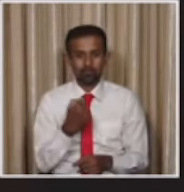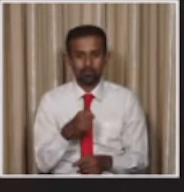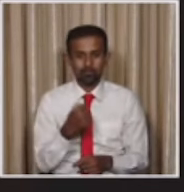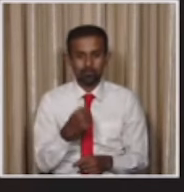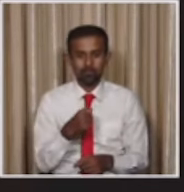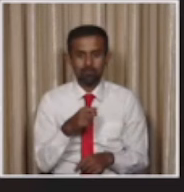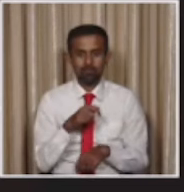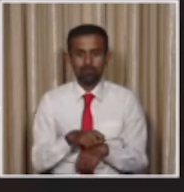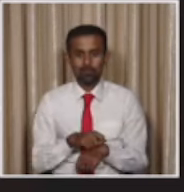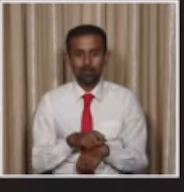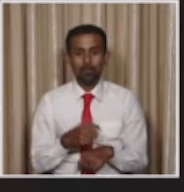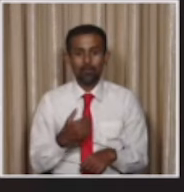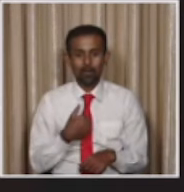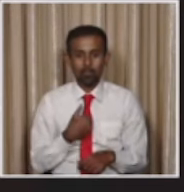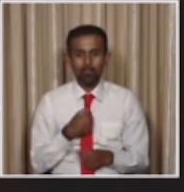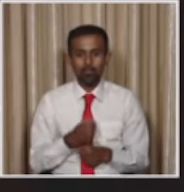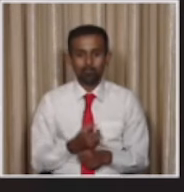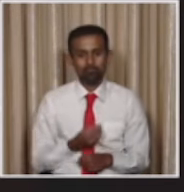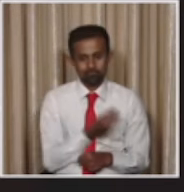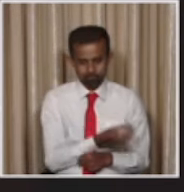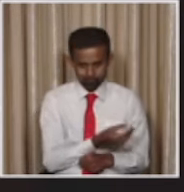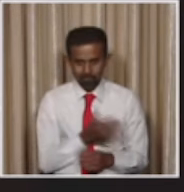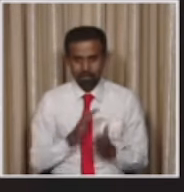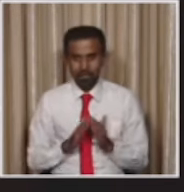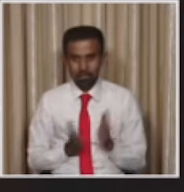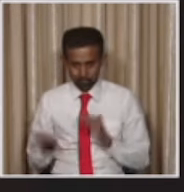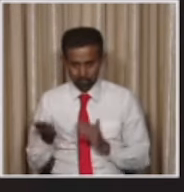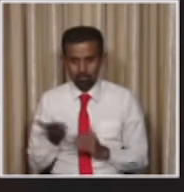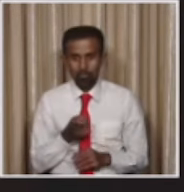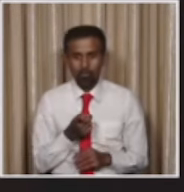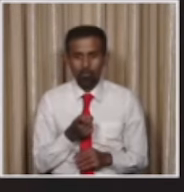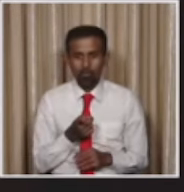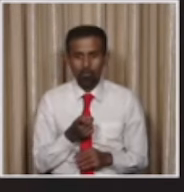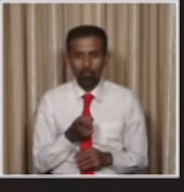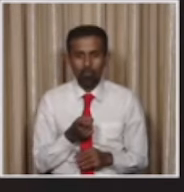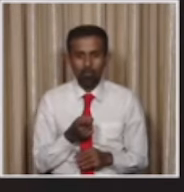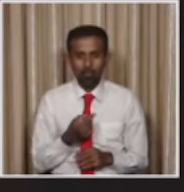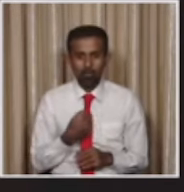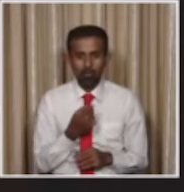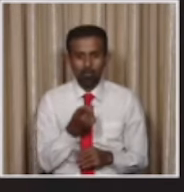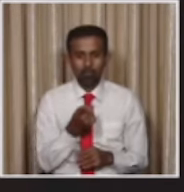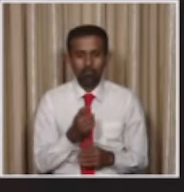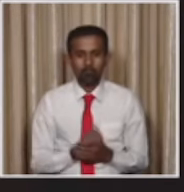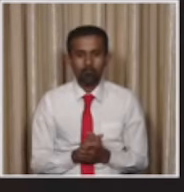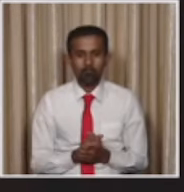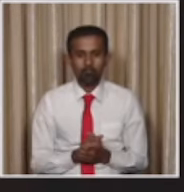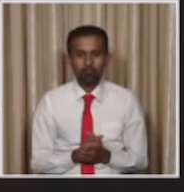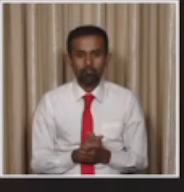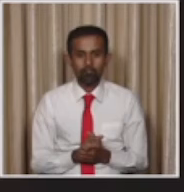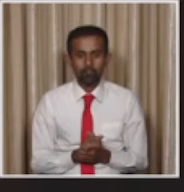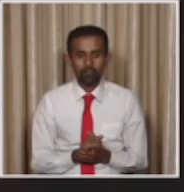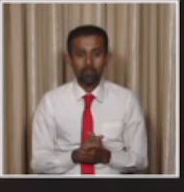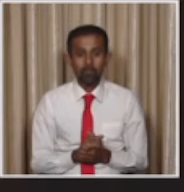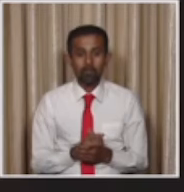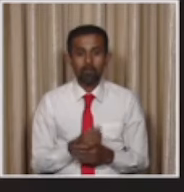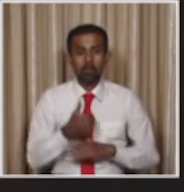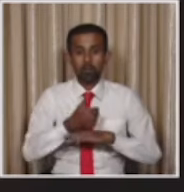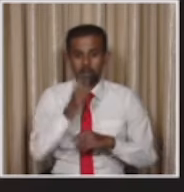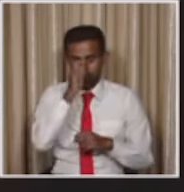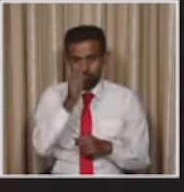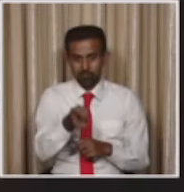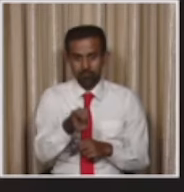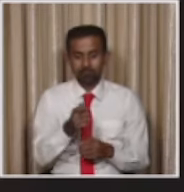ගහනකොට අපි ආණ්ඩුව දීලා අපි ගෙදර යන්න ලෑස්තිලා ඉන්න ඕන නේද කියන එක අපි අහනවා. ඒ නිසා තමයි ගරු මූලාසනයේ